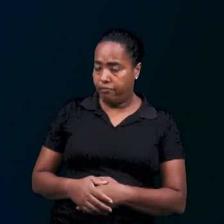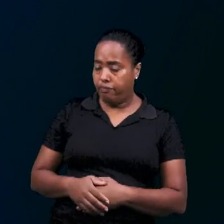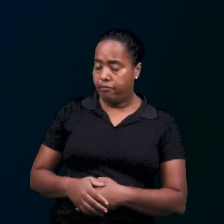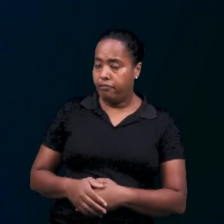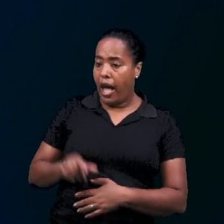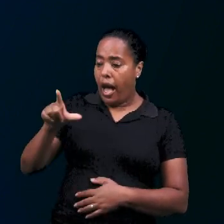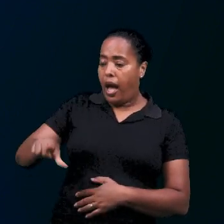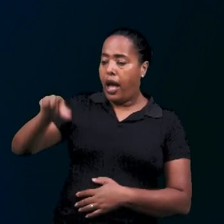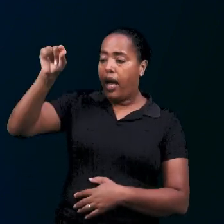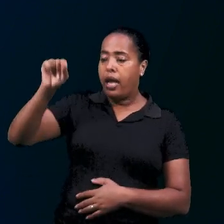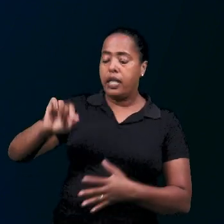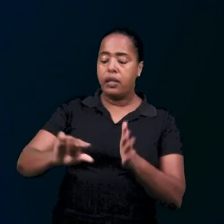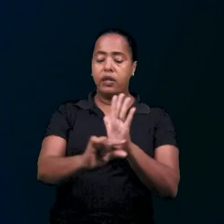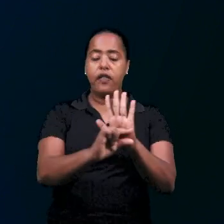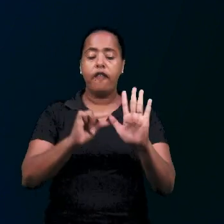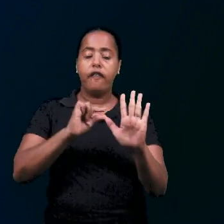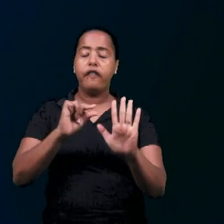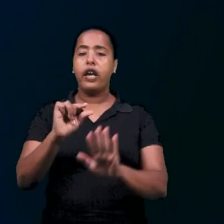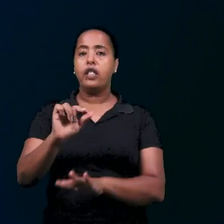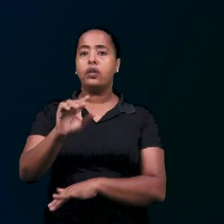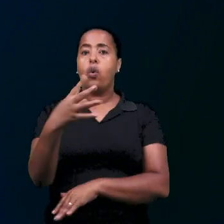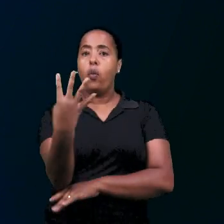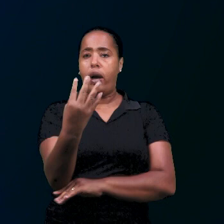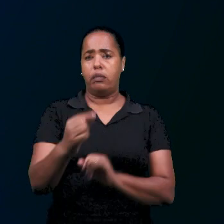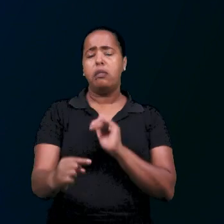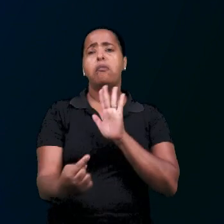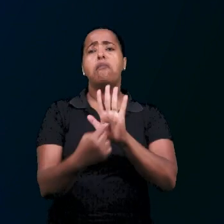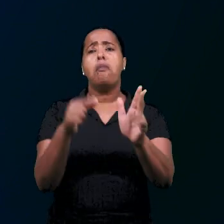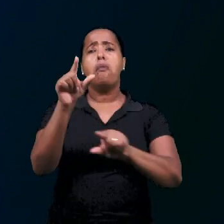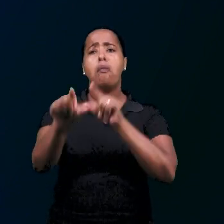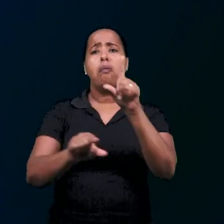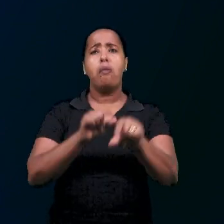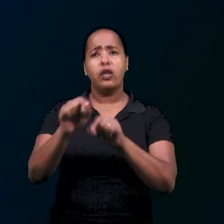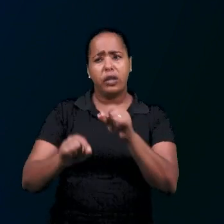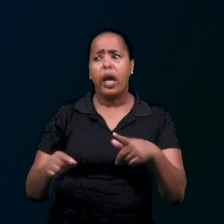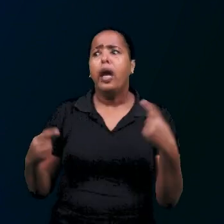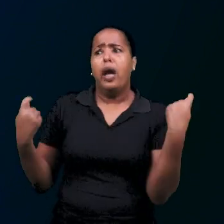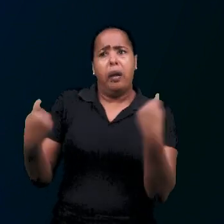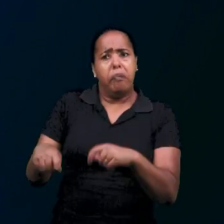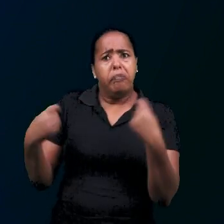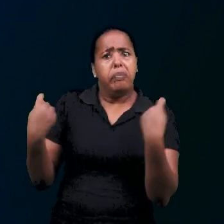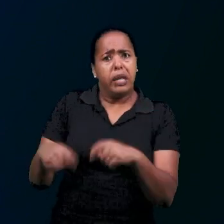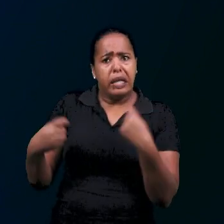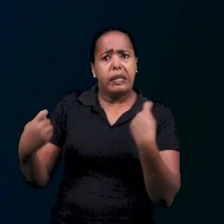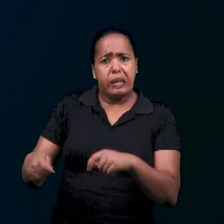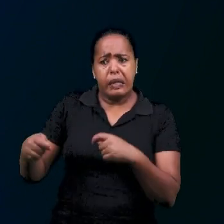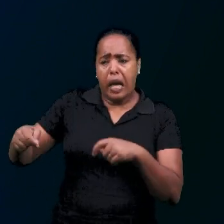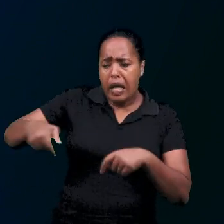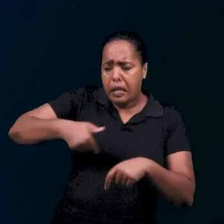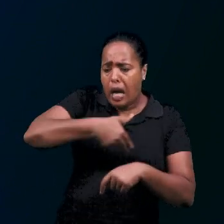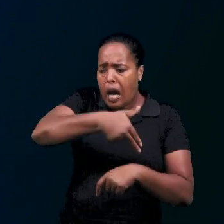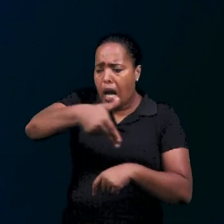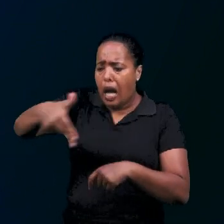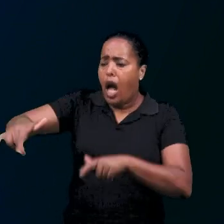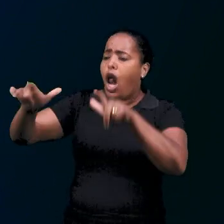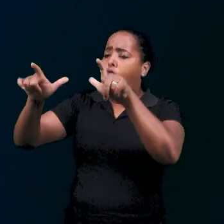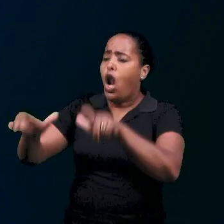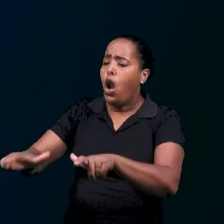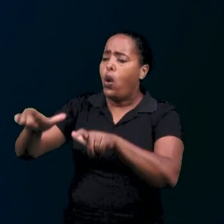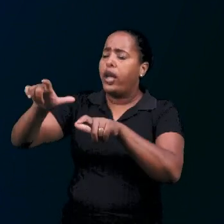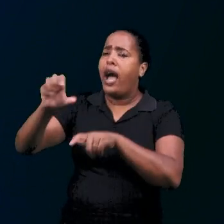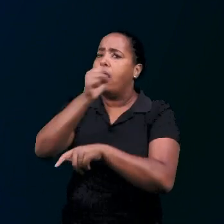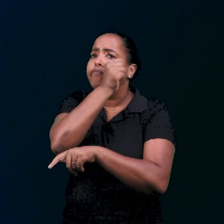samaritaine, l'élection était dans le verset 4 qui dit « Et il était nécessaire qu'il passe